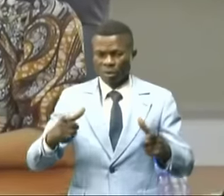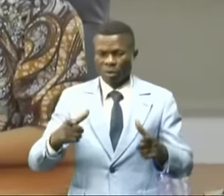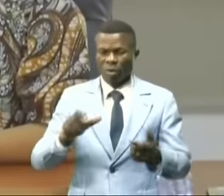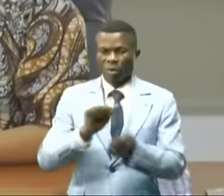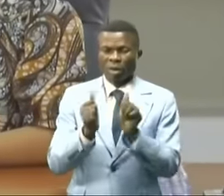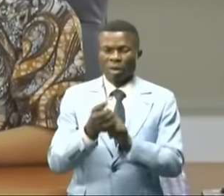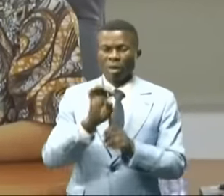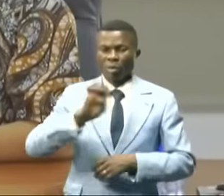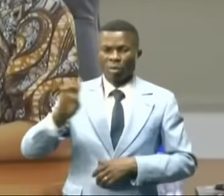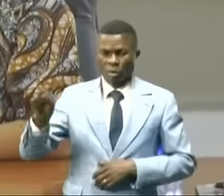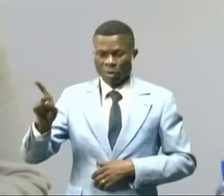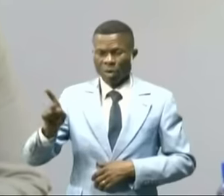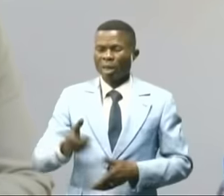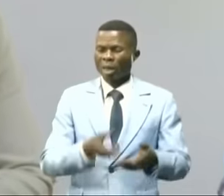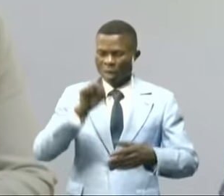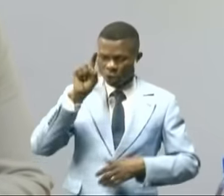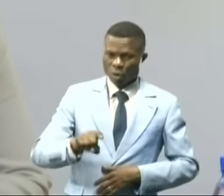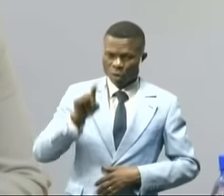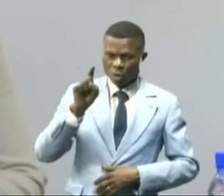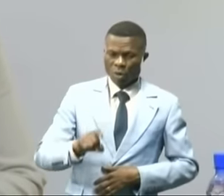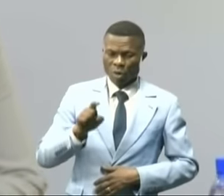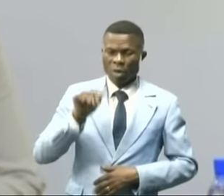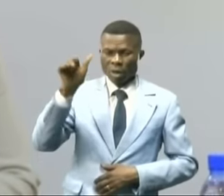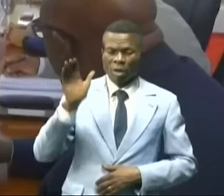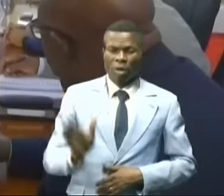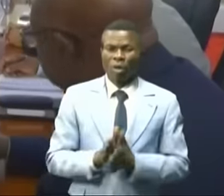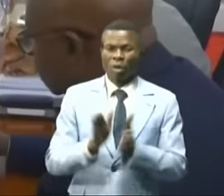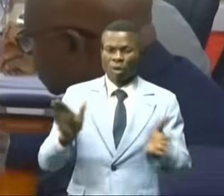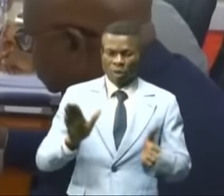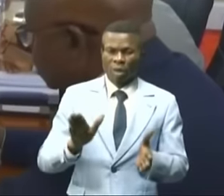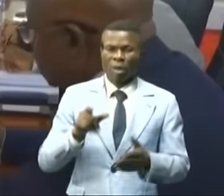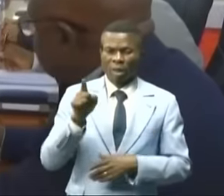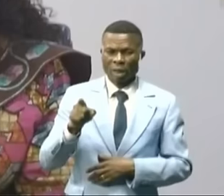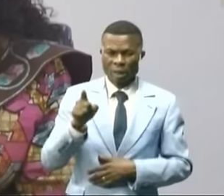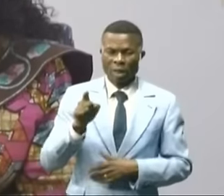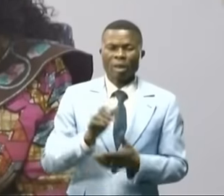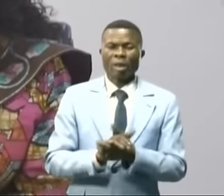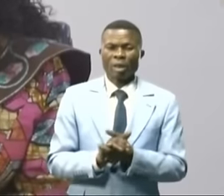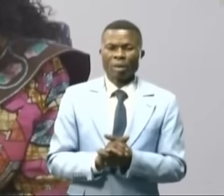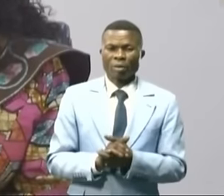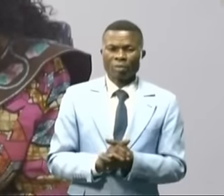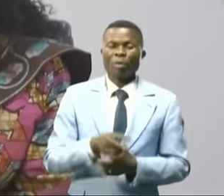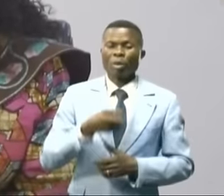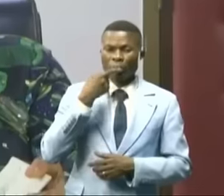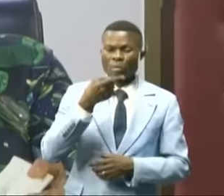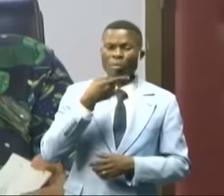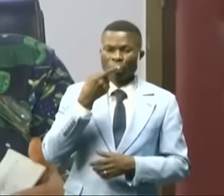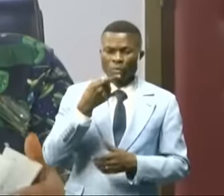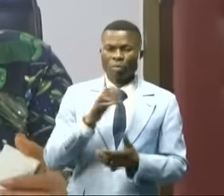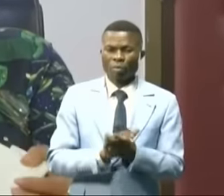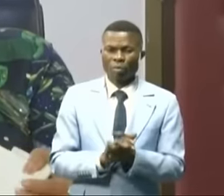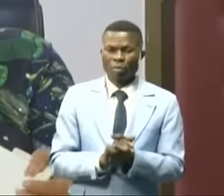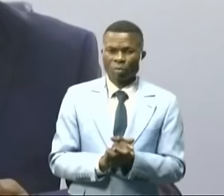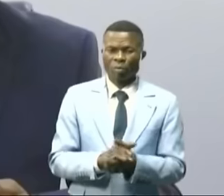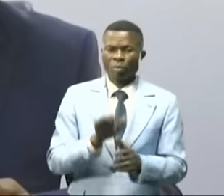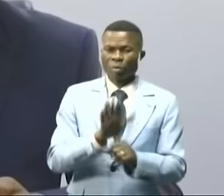Il est donc impérieux pour la directrice générale de l'OIM de trouver des solutions innovantes, efficaces et durables pour pour financer cette prise en charge qui passe